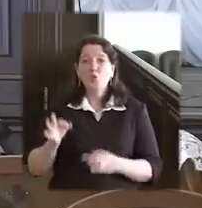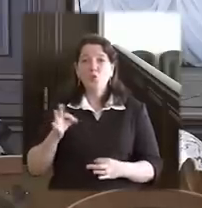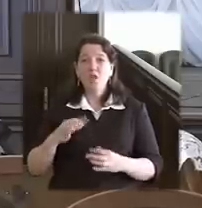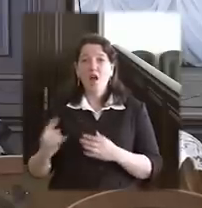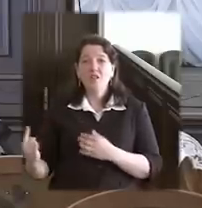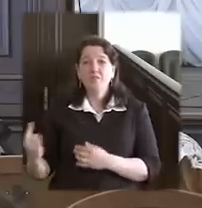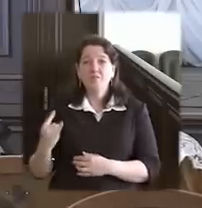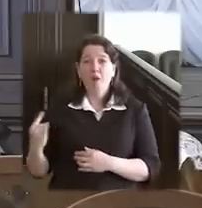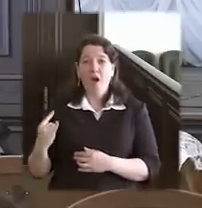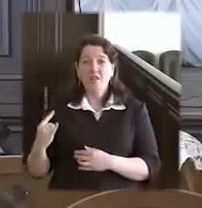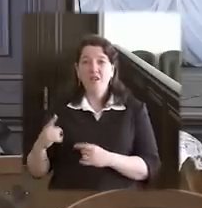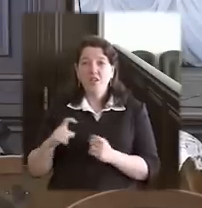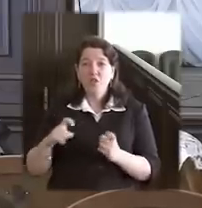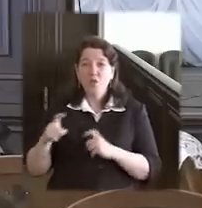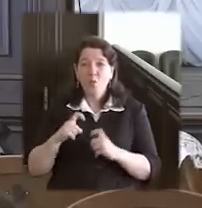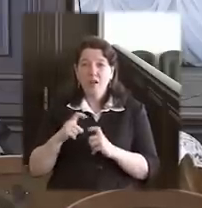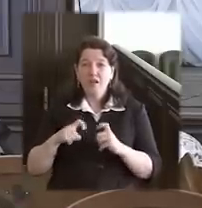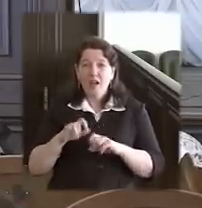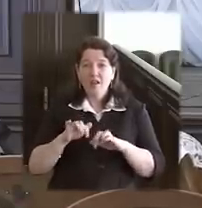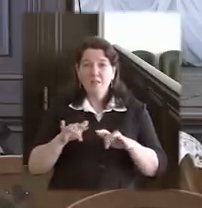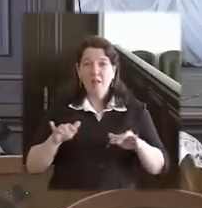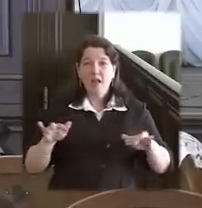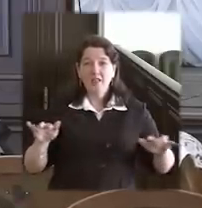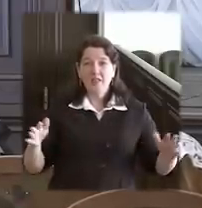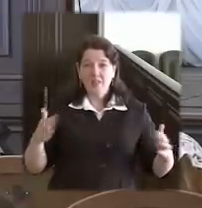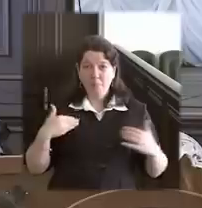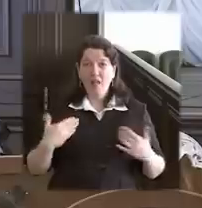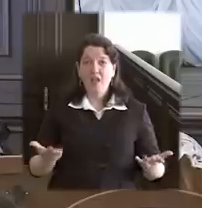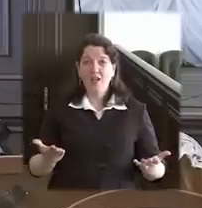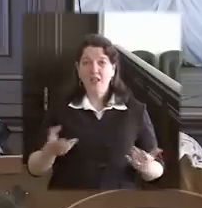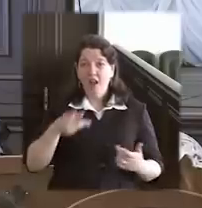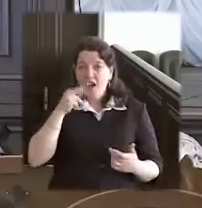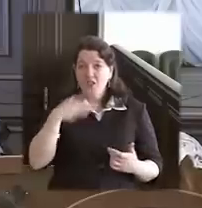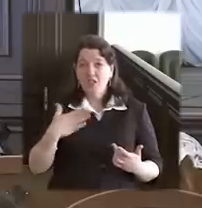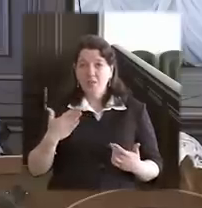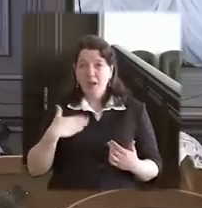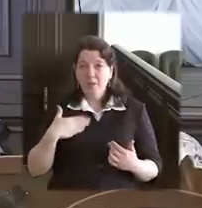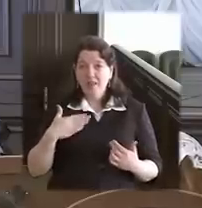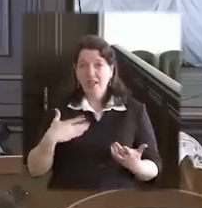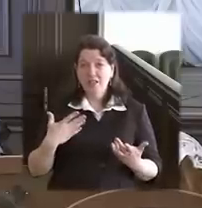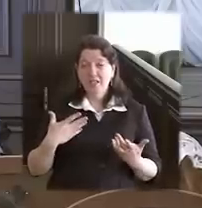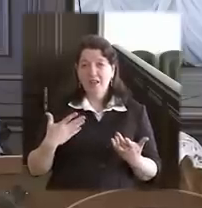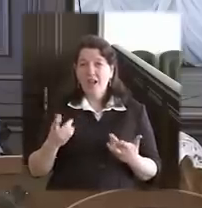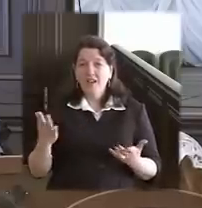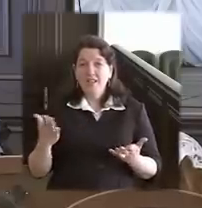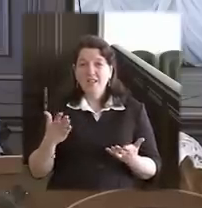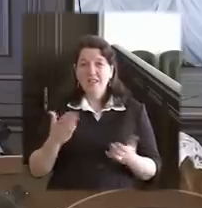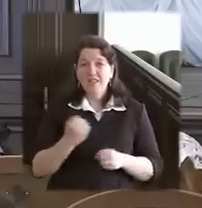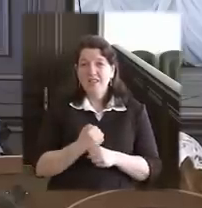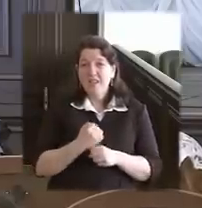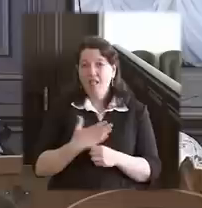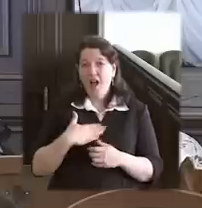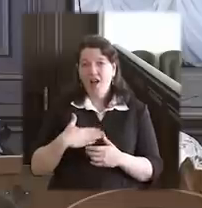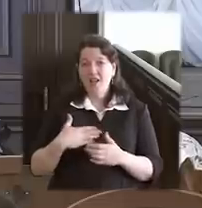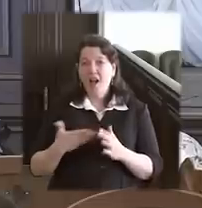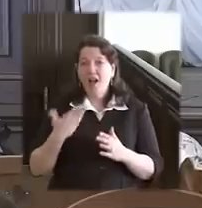на нас клеветал кто-нибудь, чтобы рассказывал о наших ошибках каких-то,